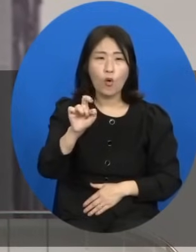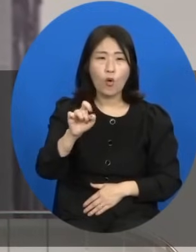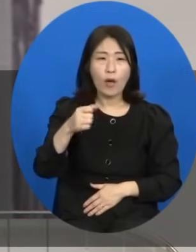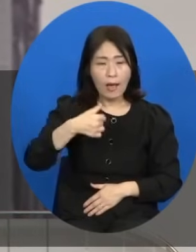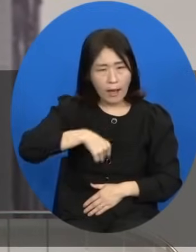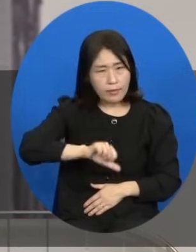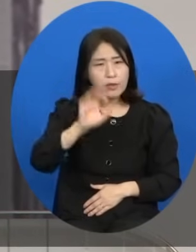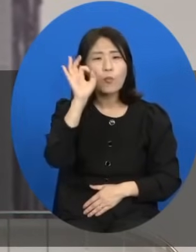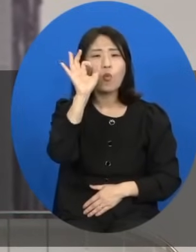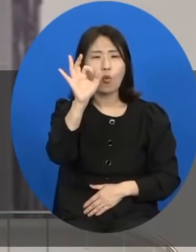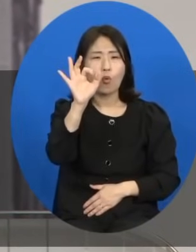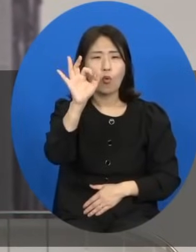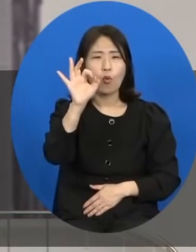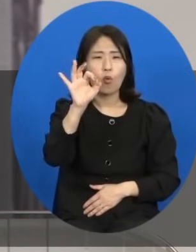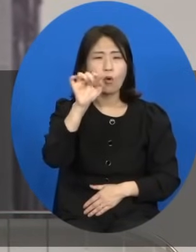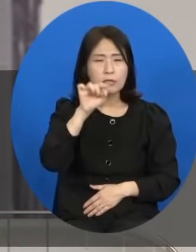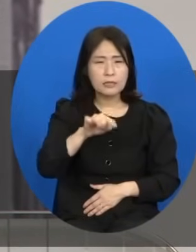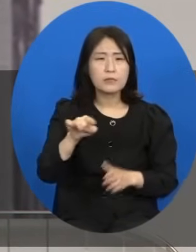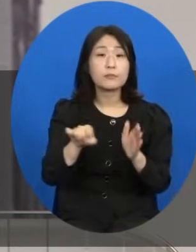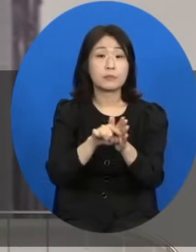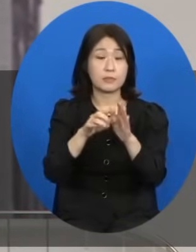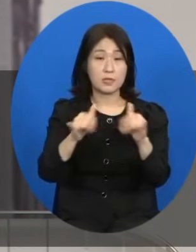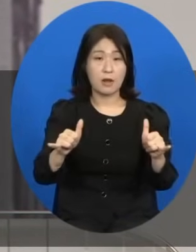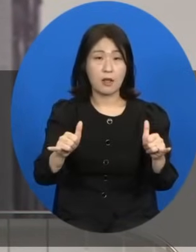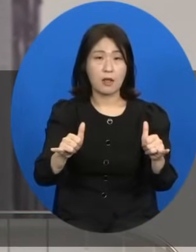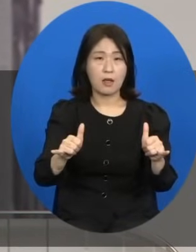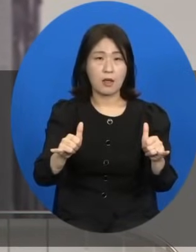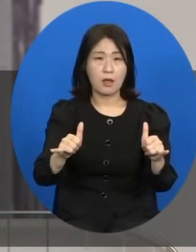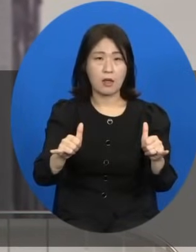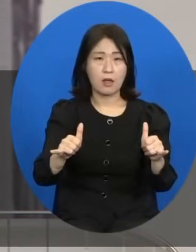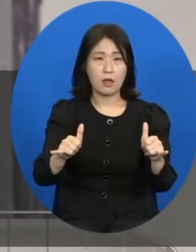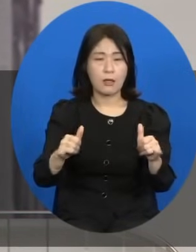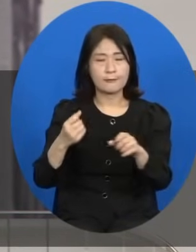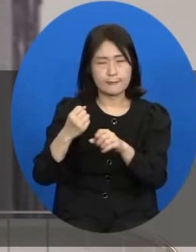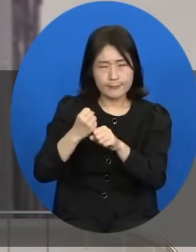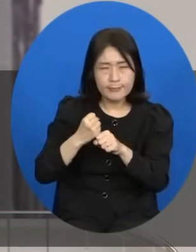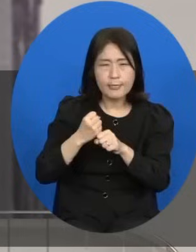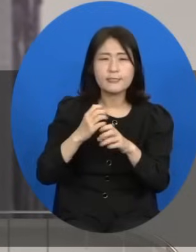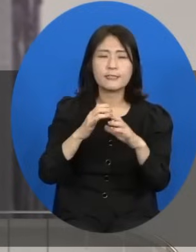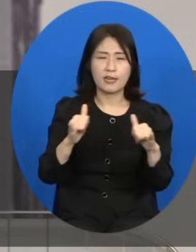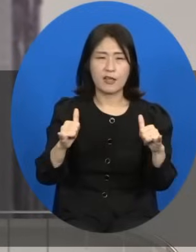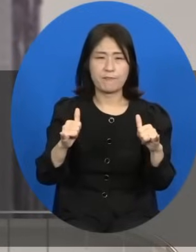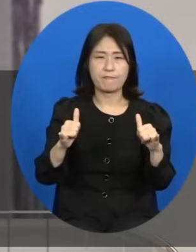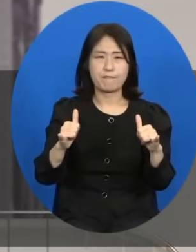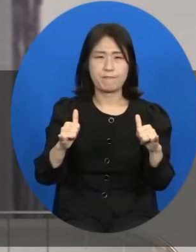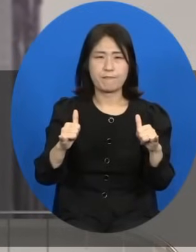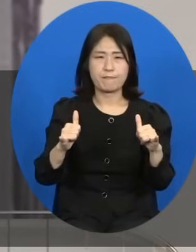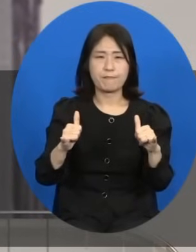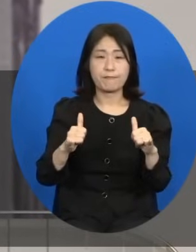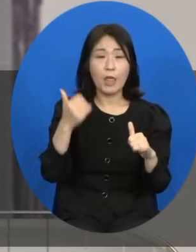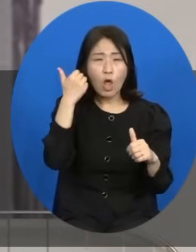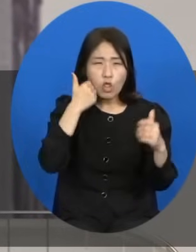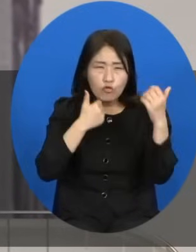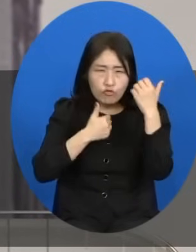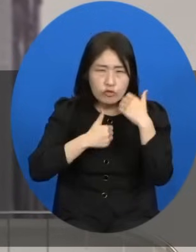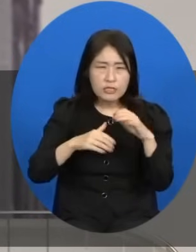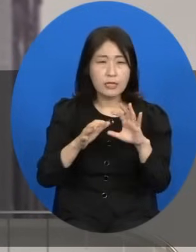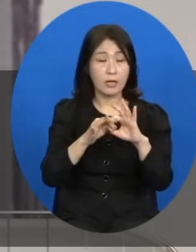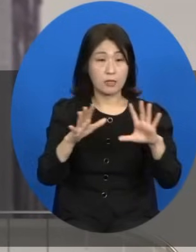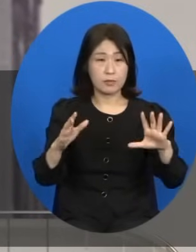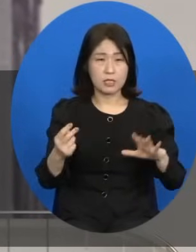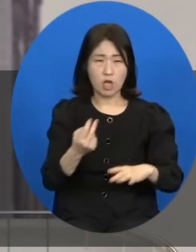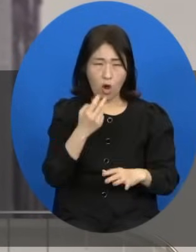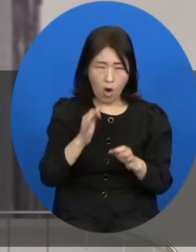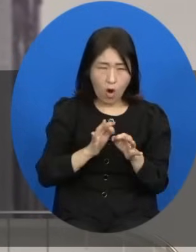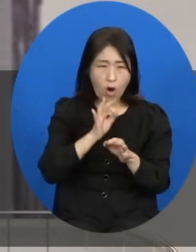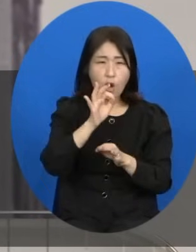보고 그를 믿는 사람 의지하는 사람입니다 예수님을 의지하며 살아간 사람이죠 누구든지 영생을 얻게 하시는